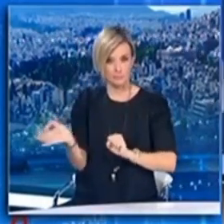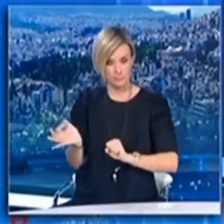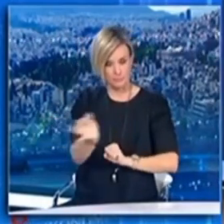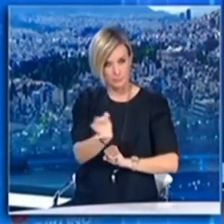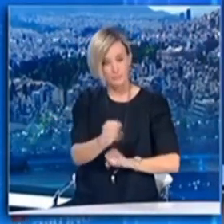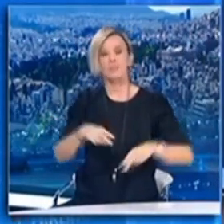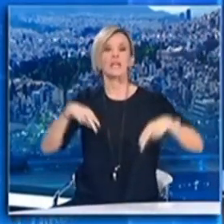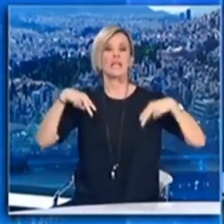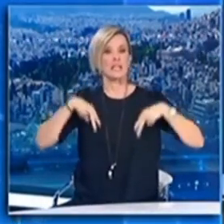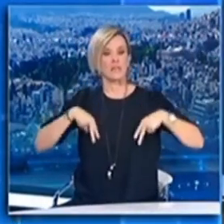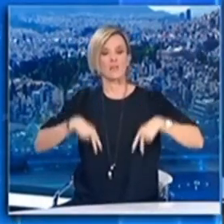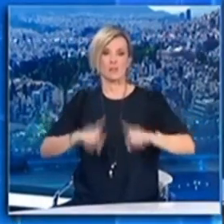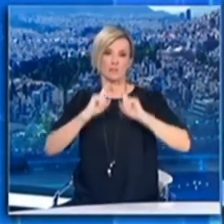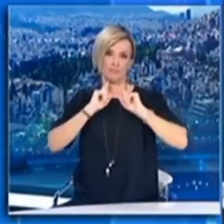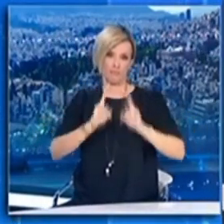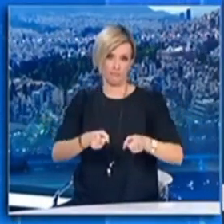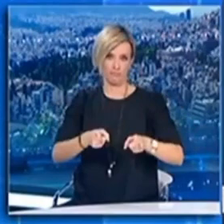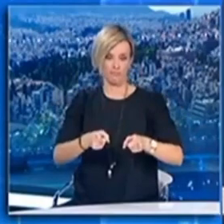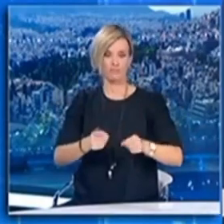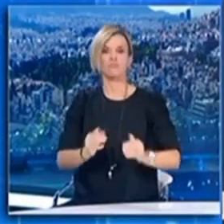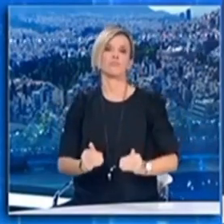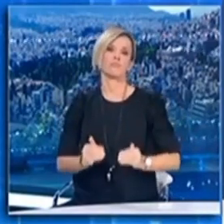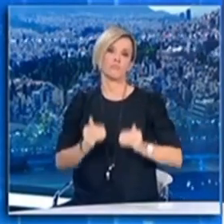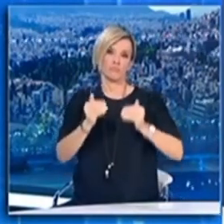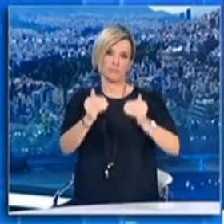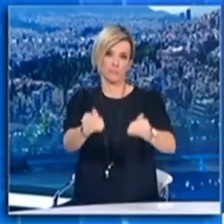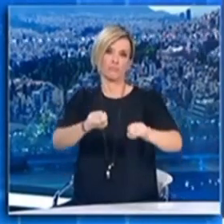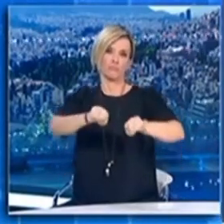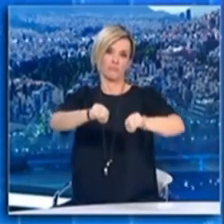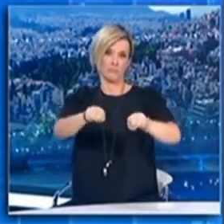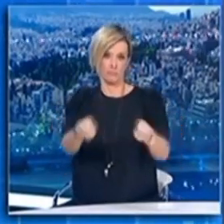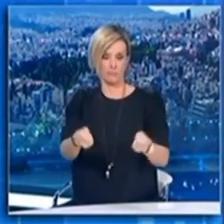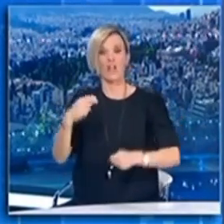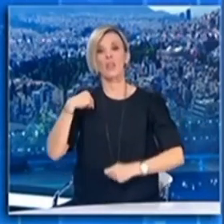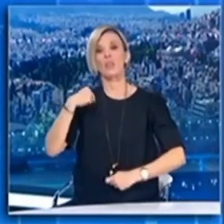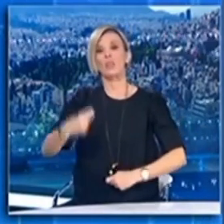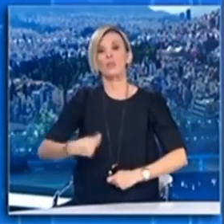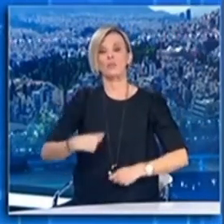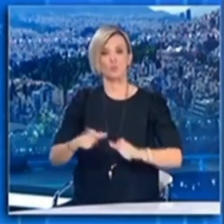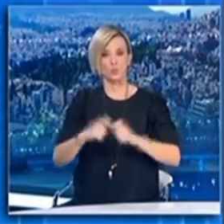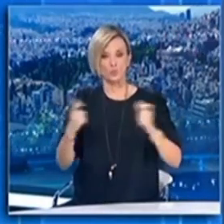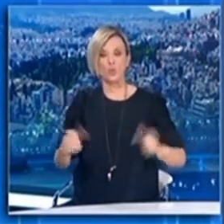η κυβέρνηση αποφάσισε την αναστολή της λειτουργίας των δημοτικών σχολείων,